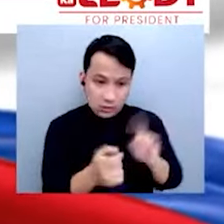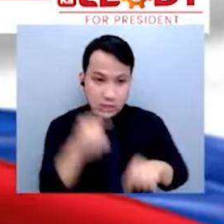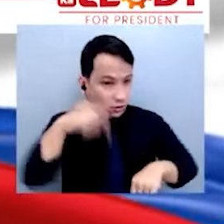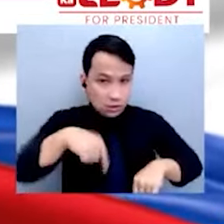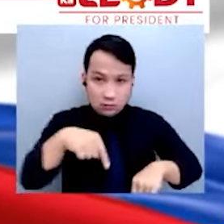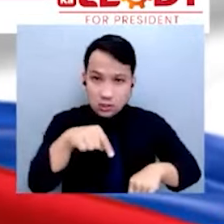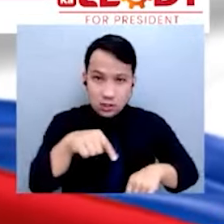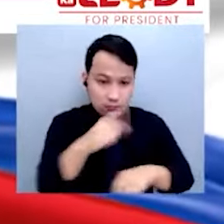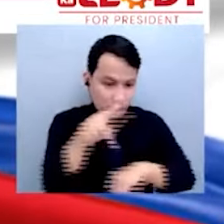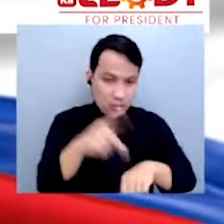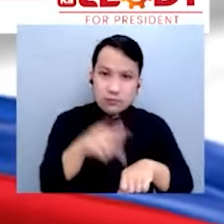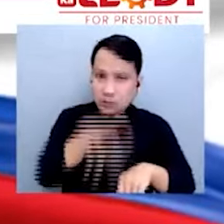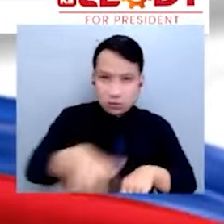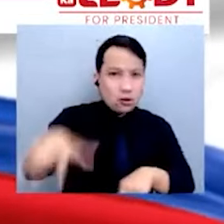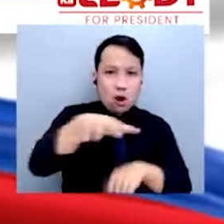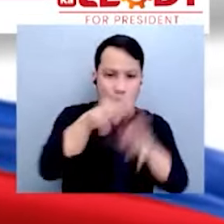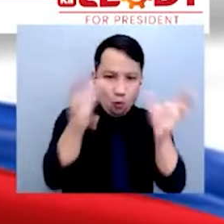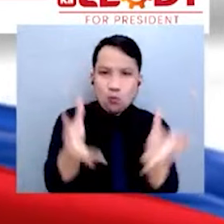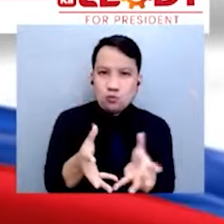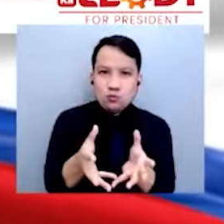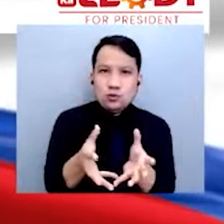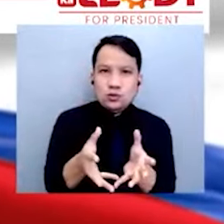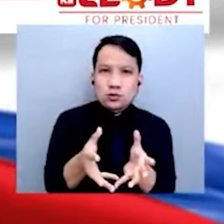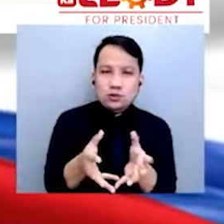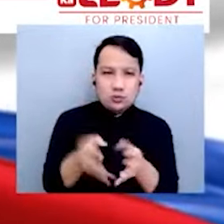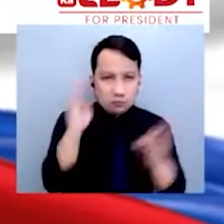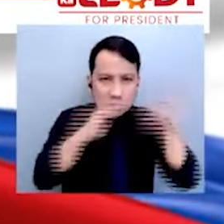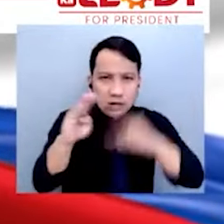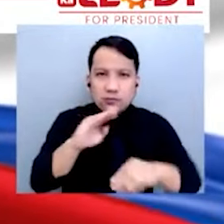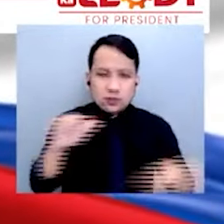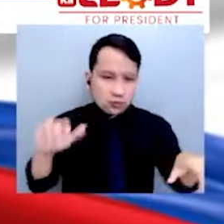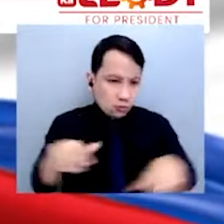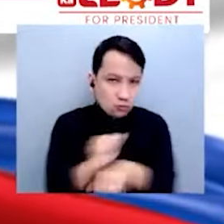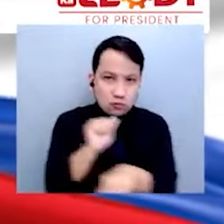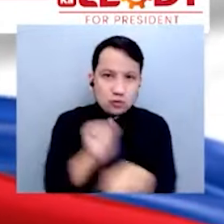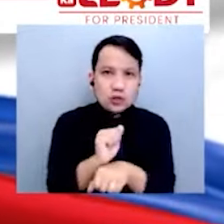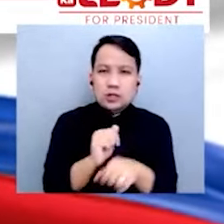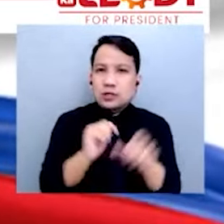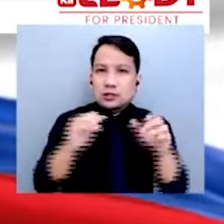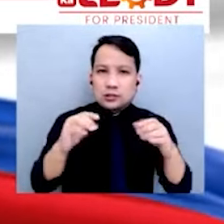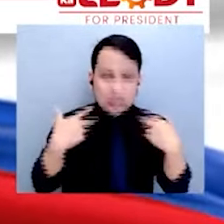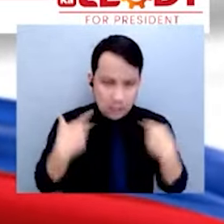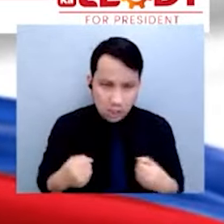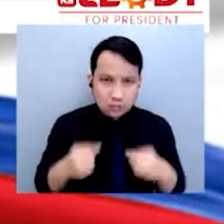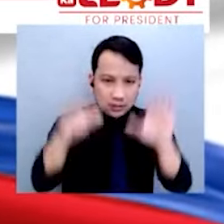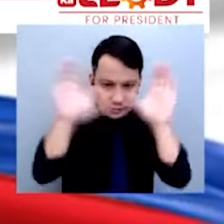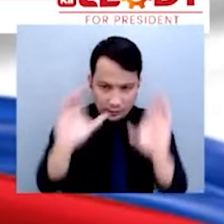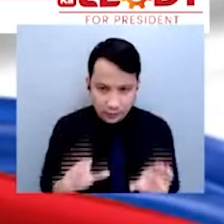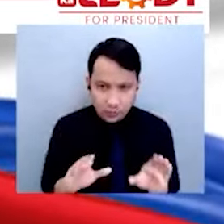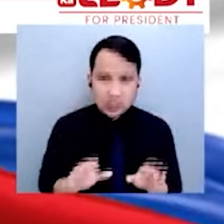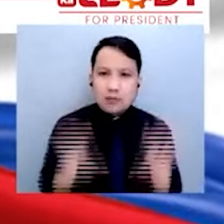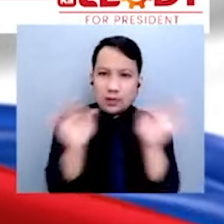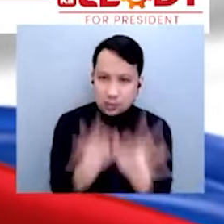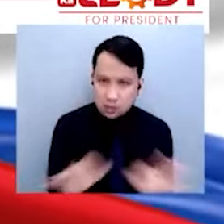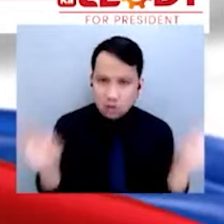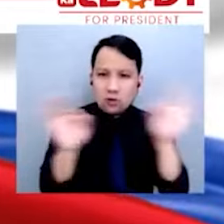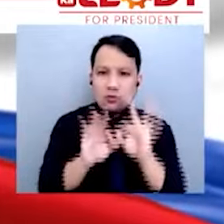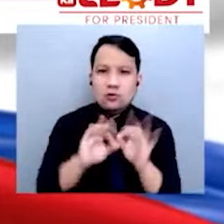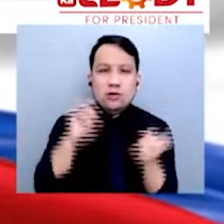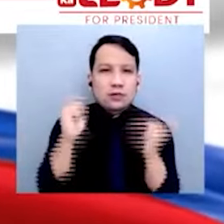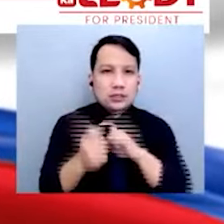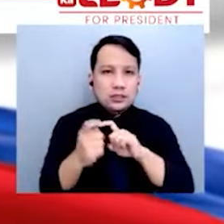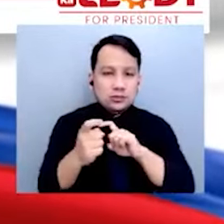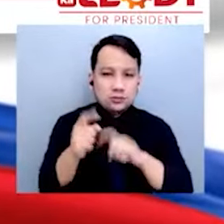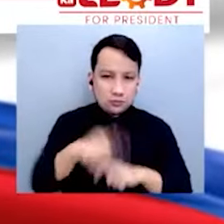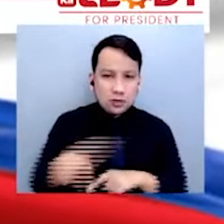ng buong mundo. Yung krisis sa kabuhayan, krisis sa kalusugan at itong klima. Kinakailangan natin unti-unti na tayo mag-shift